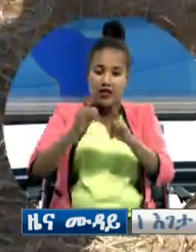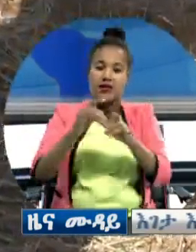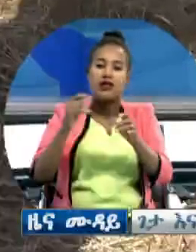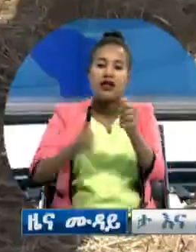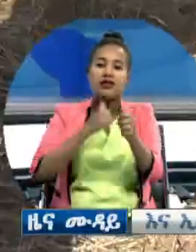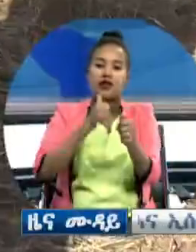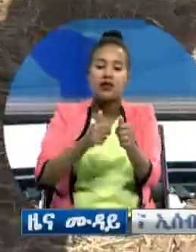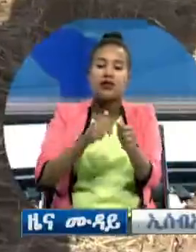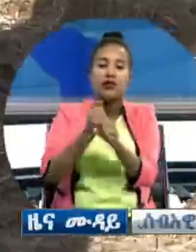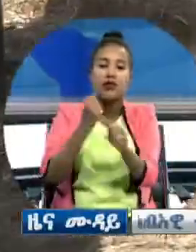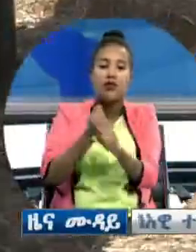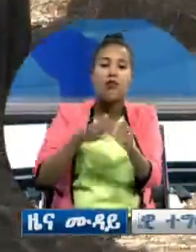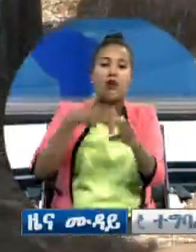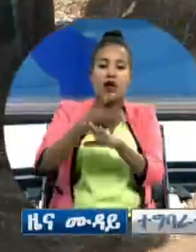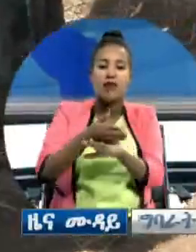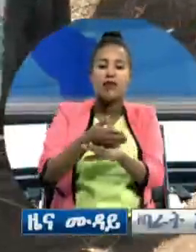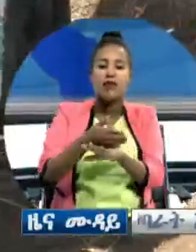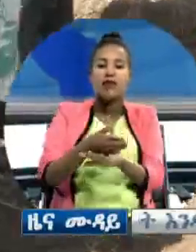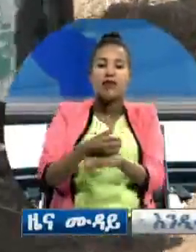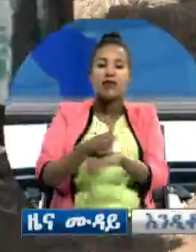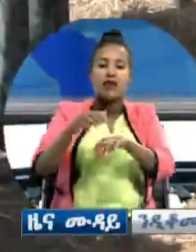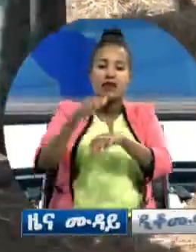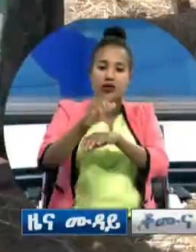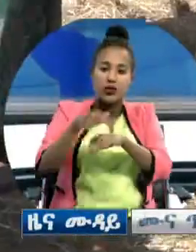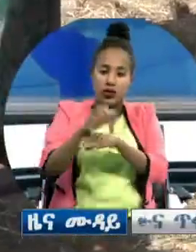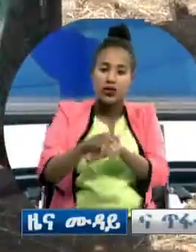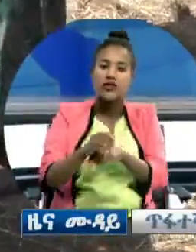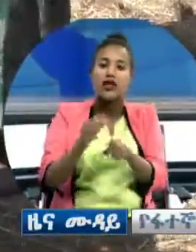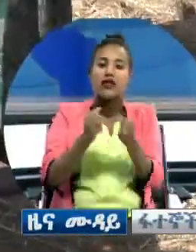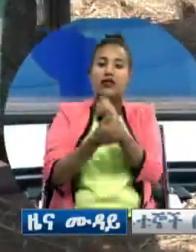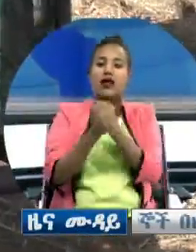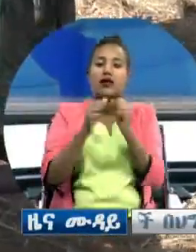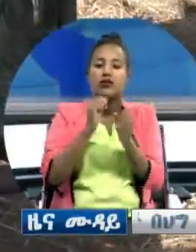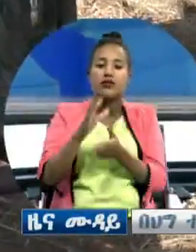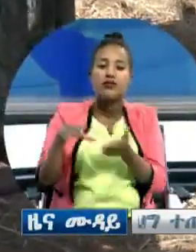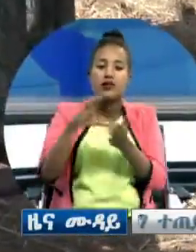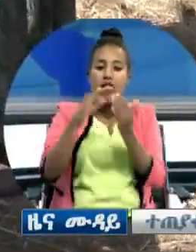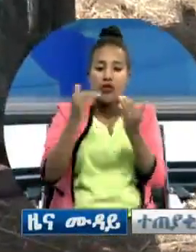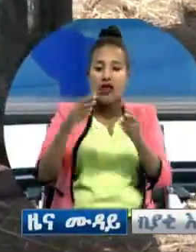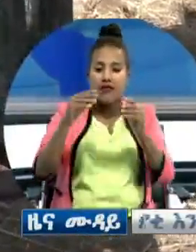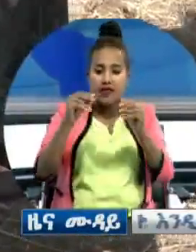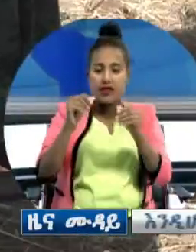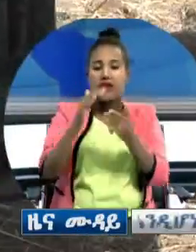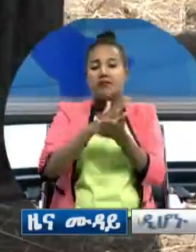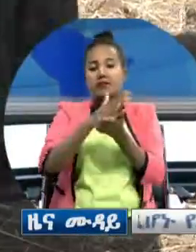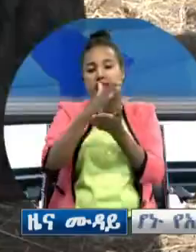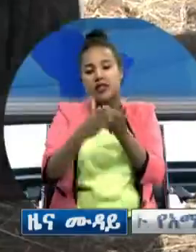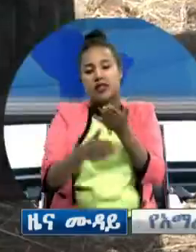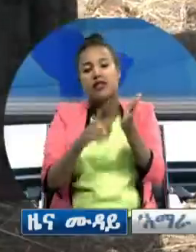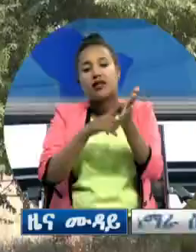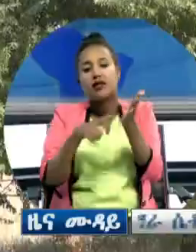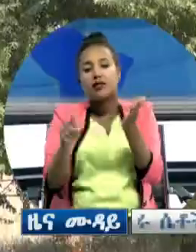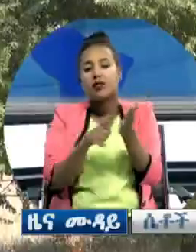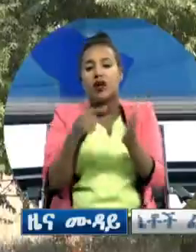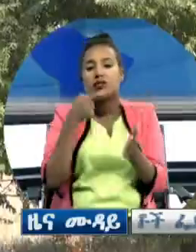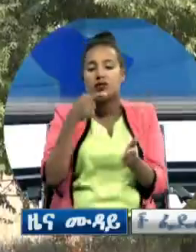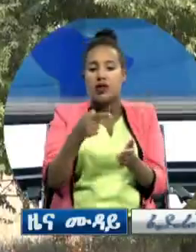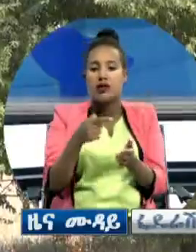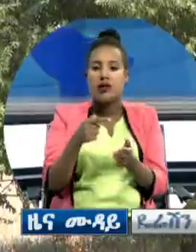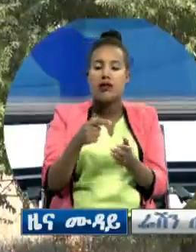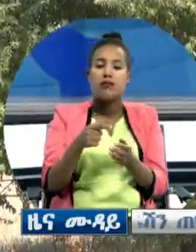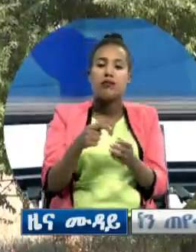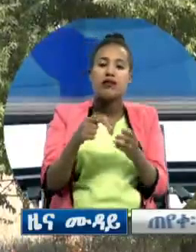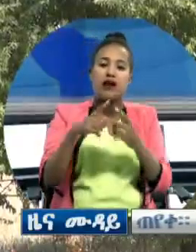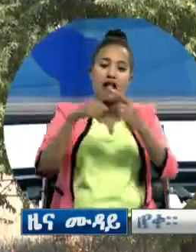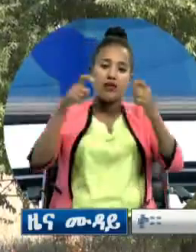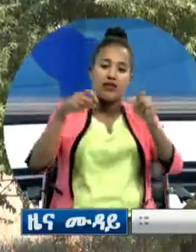ያልተከተሉ ከተሰሩም በኋላ ከልክ ግቶሽ ያልተላቀቁ ተፋሰሶች አሁንም ለአፈር መሸርሸር እየተጋለጡ መሆናቸውን አስረድተዋል። በአንጻሩ